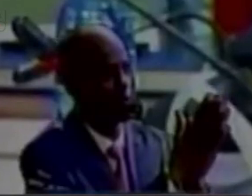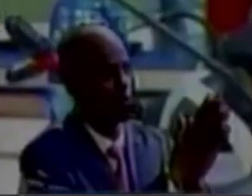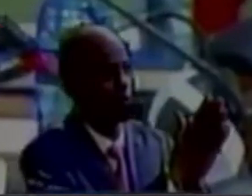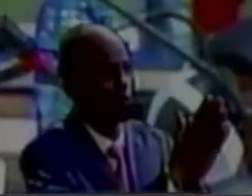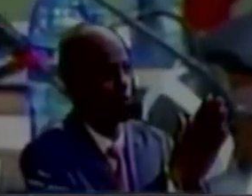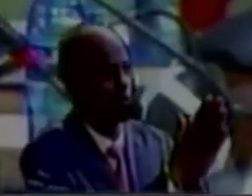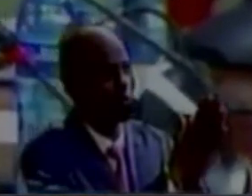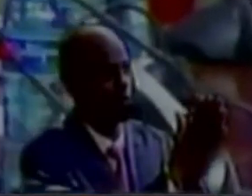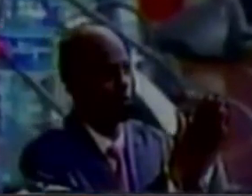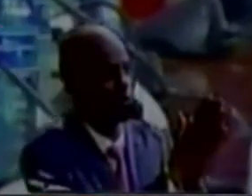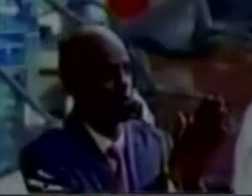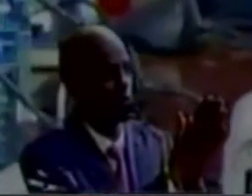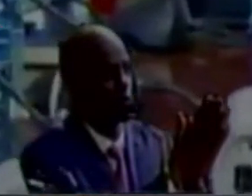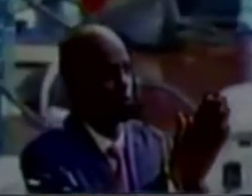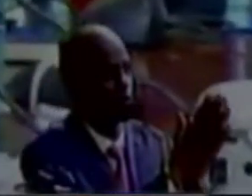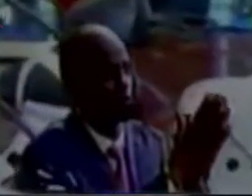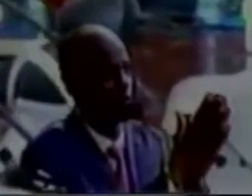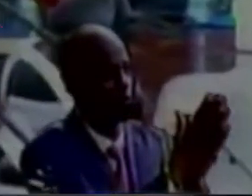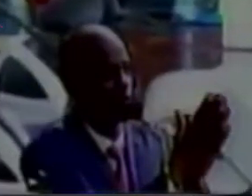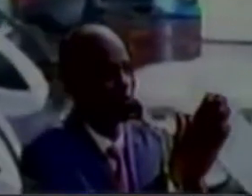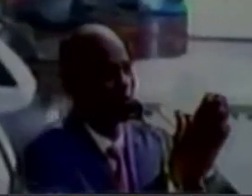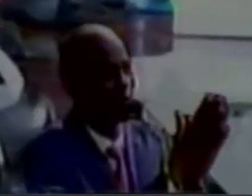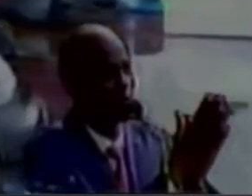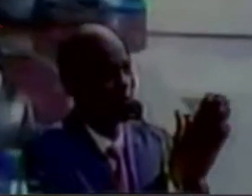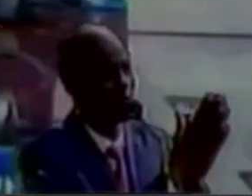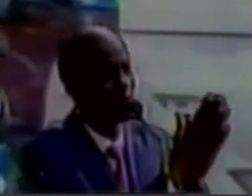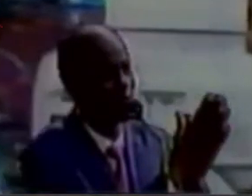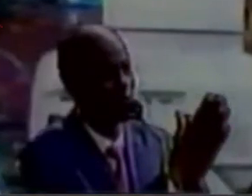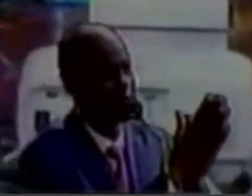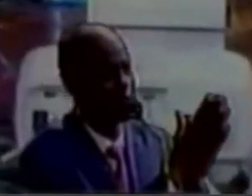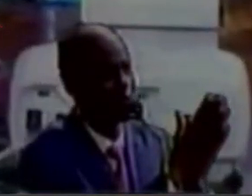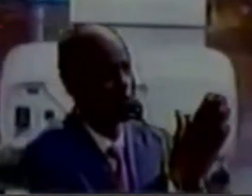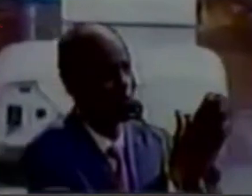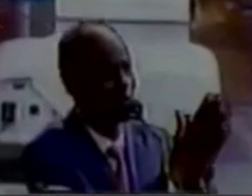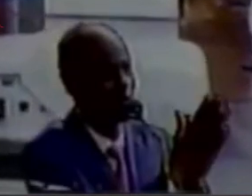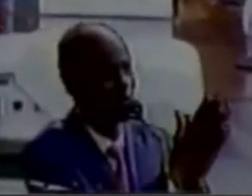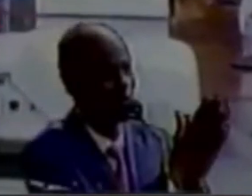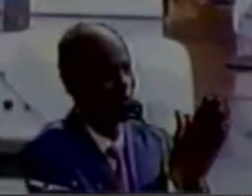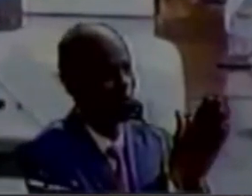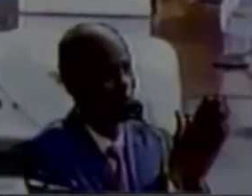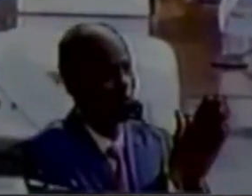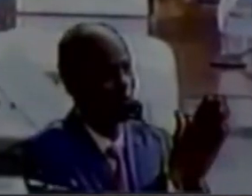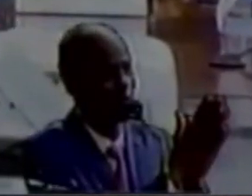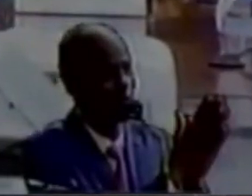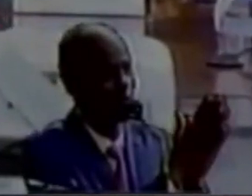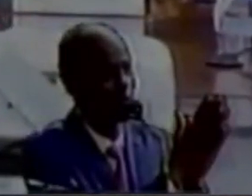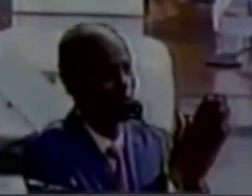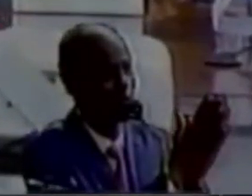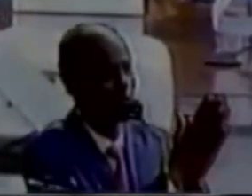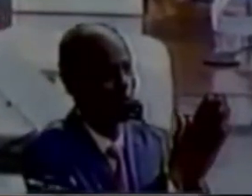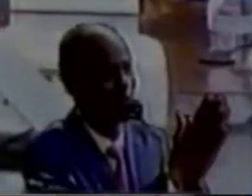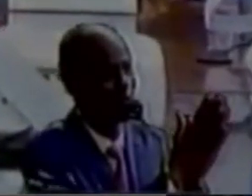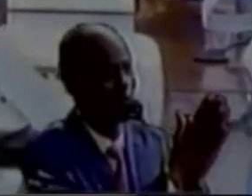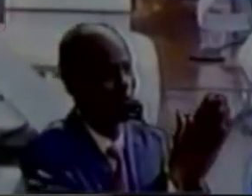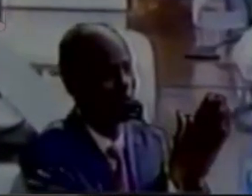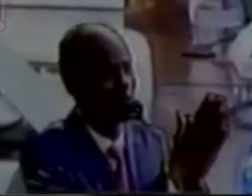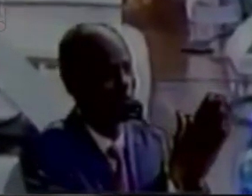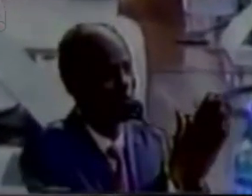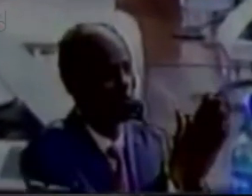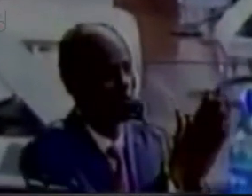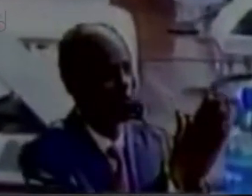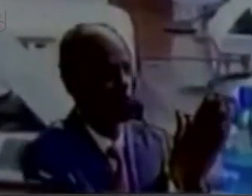souhaiterions pouvoir... Donc nous allons mettre à votre disposition et à la disposition du système des Nations